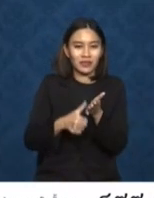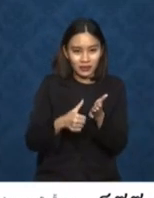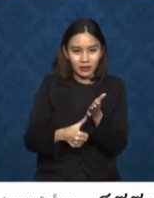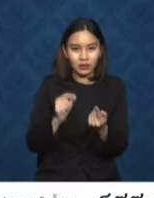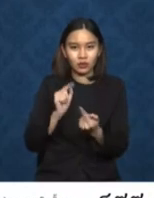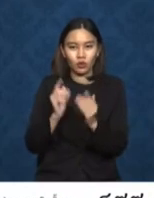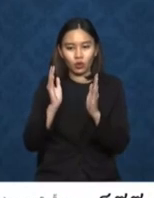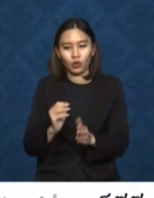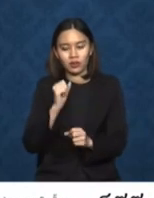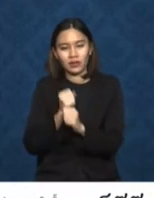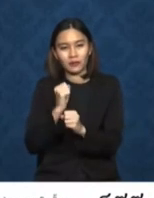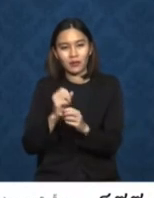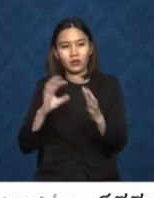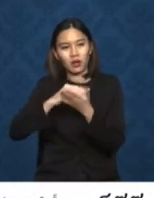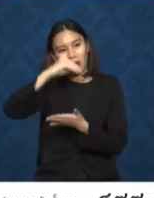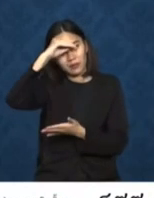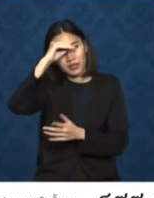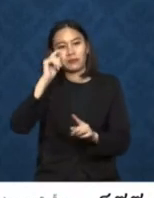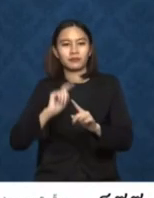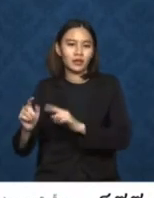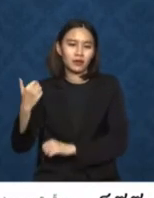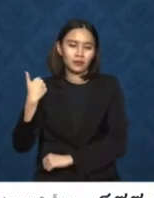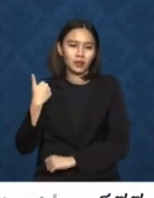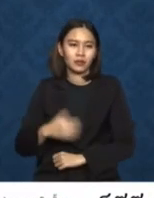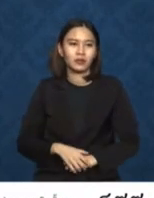นี่สินใหบคลากรธักศึษามามากมายครับ